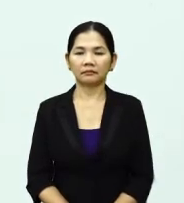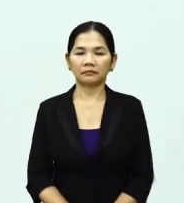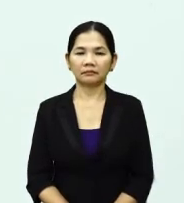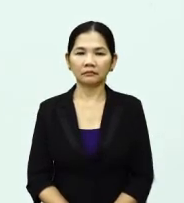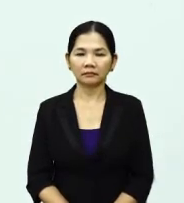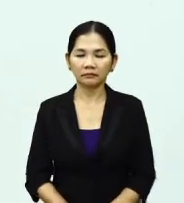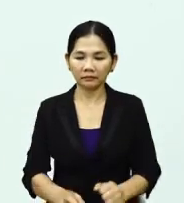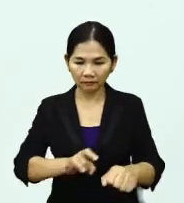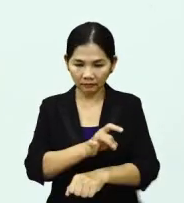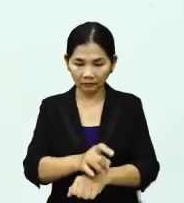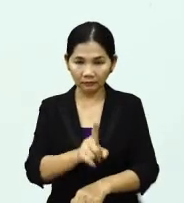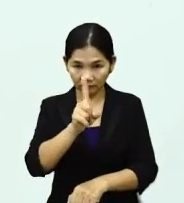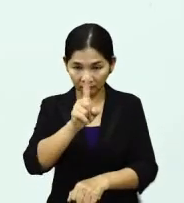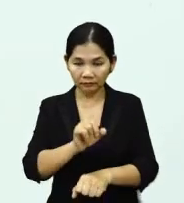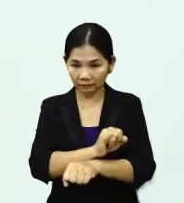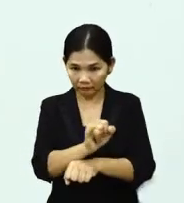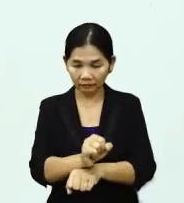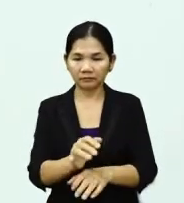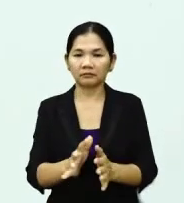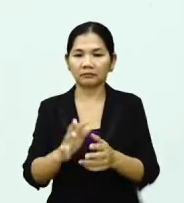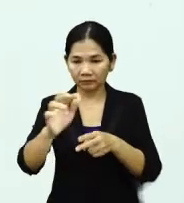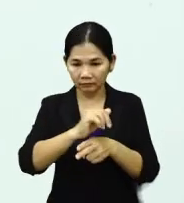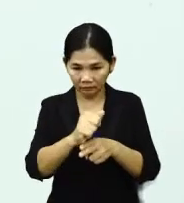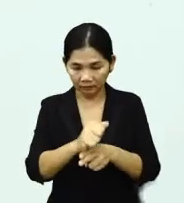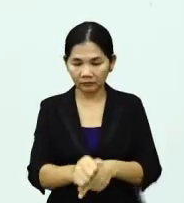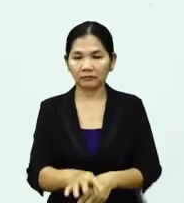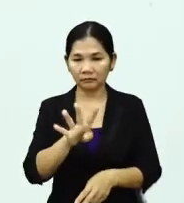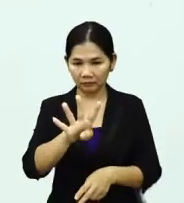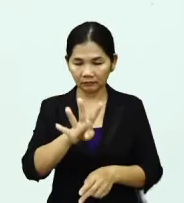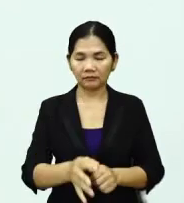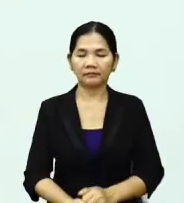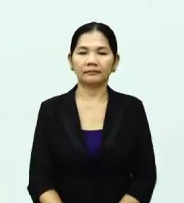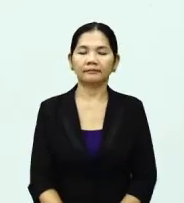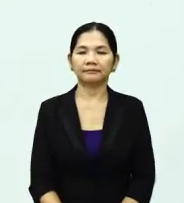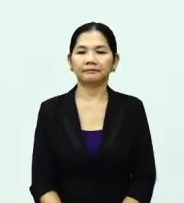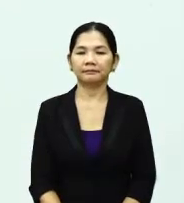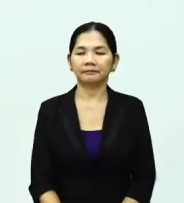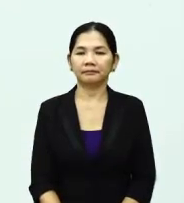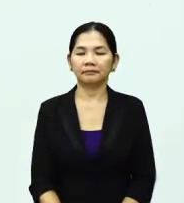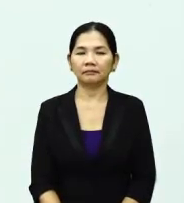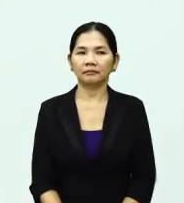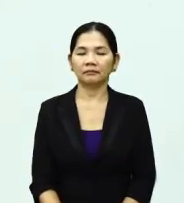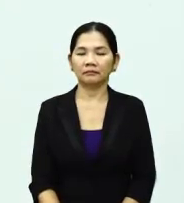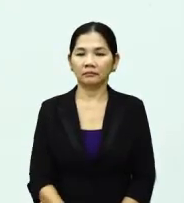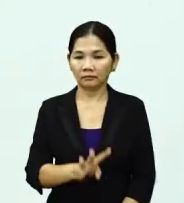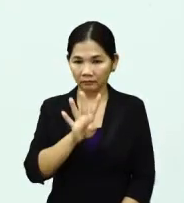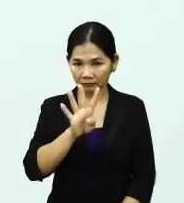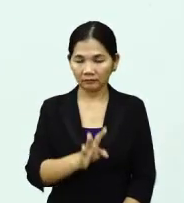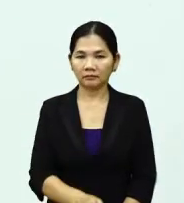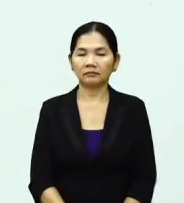Nè khu tục bê mùi này tì trong cao thì xin rạp thua lùm hạt thịt bơ, thịt buồn nè con nè. Chà, thịt buồn.